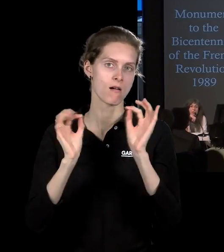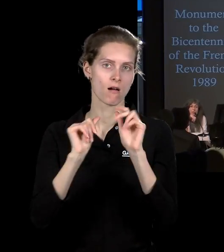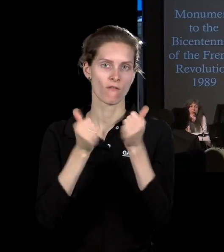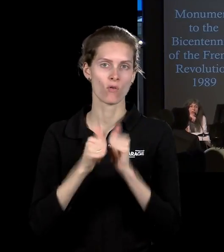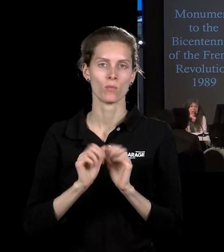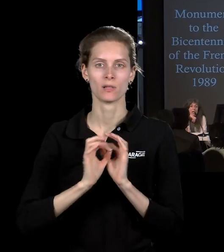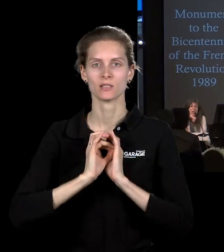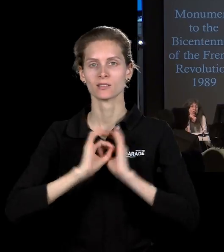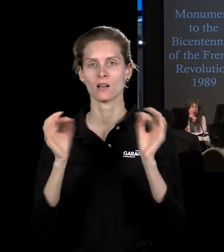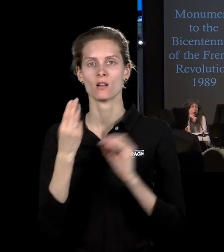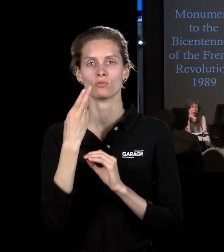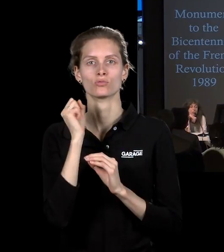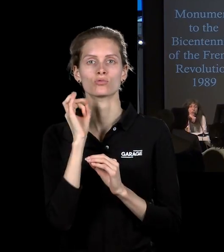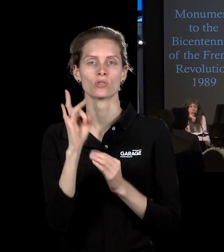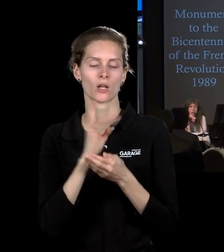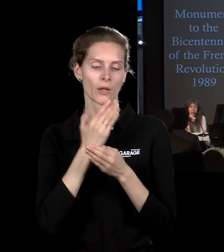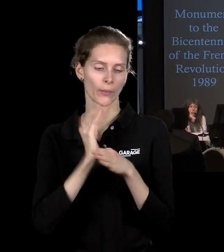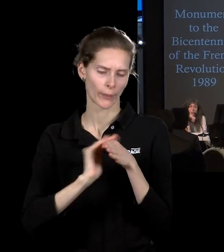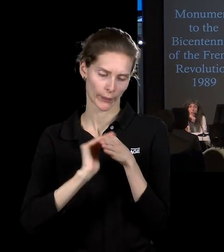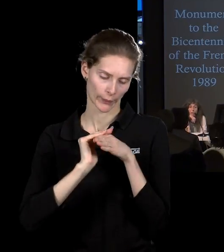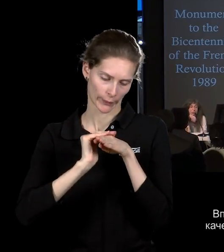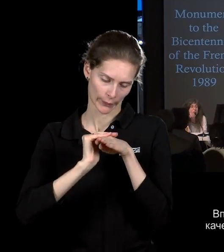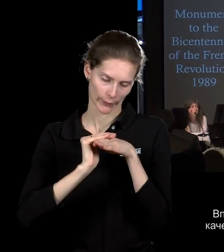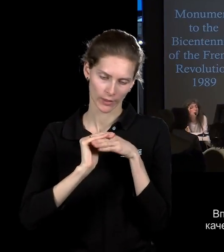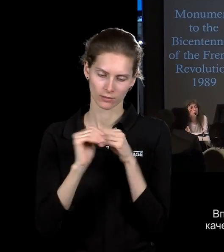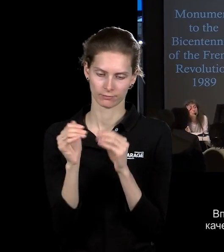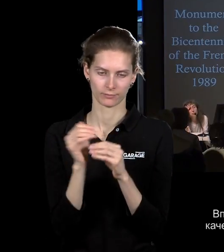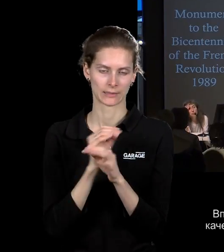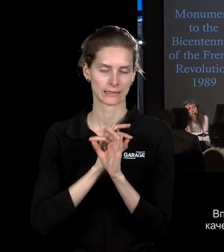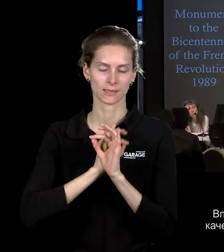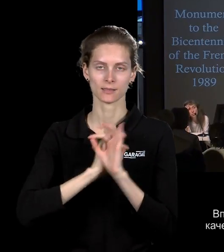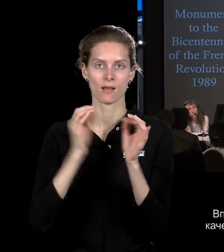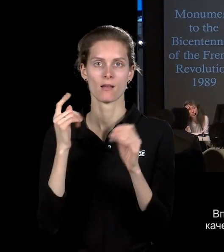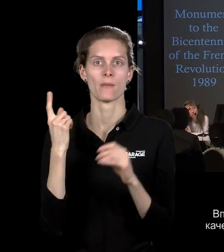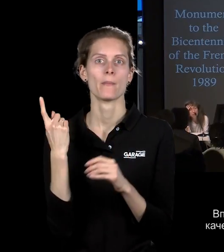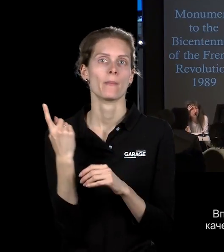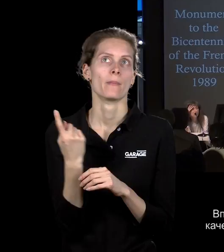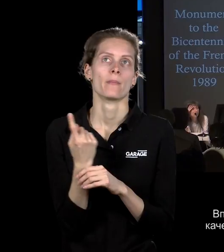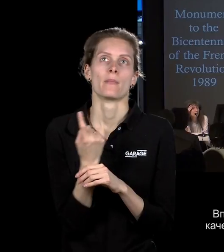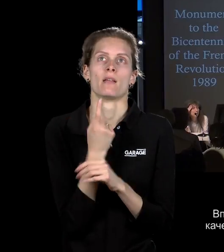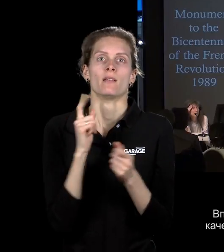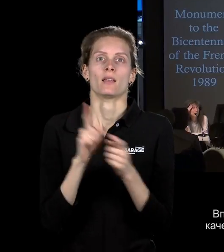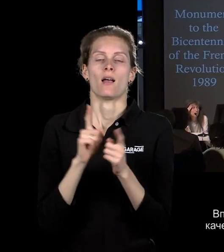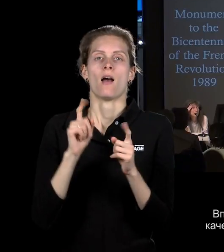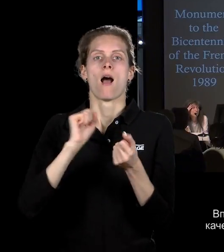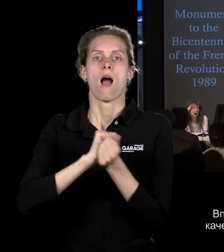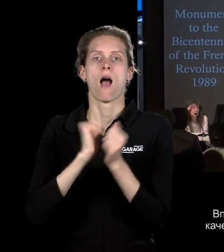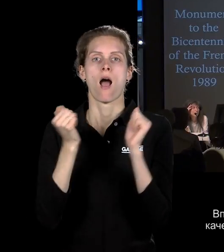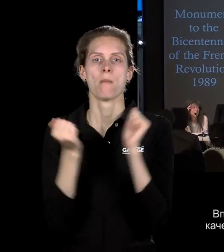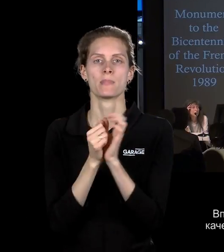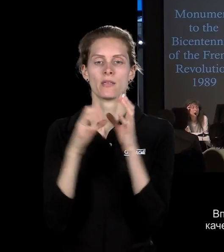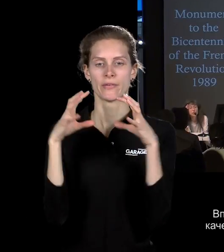шар полированный, который может быть чем угодно. Впервые вот такую огромную сферу каменную он сделал, как